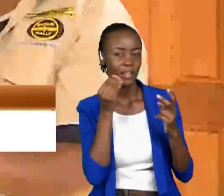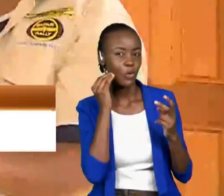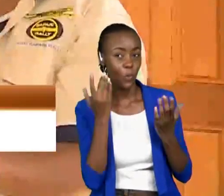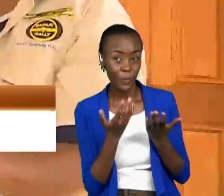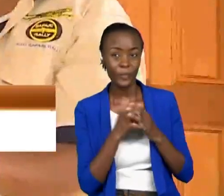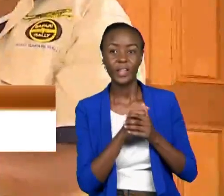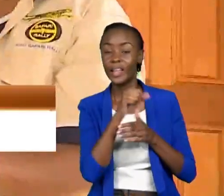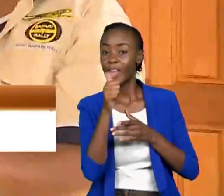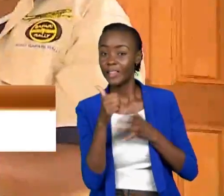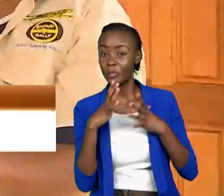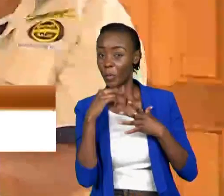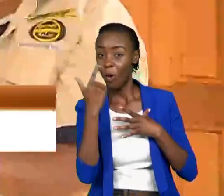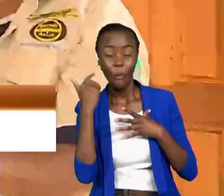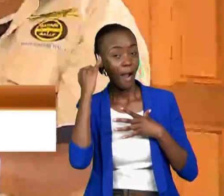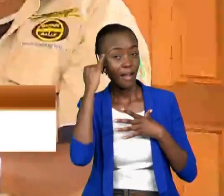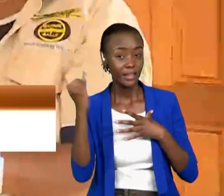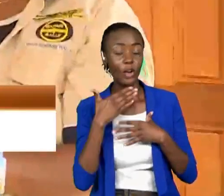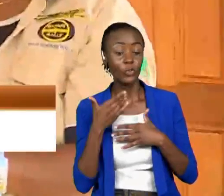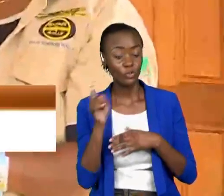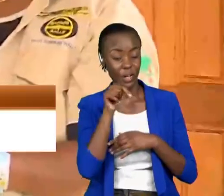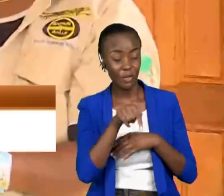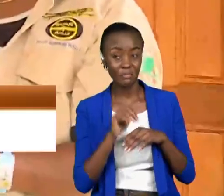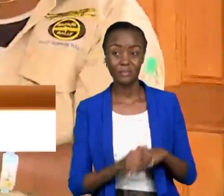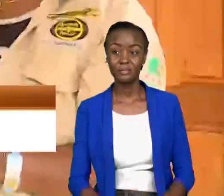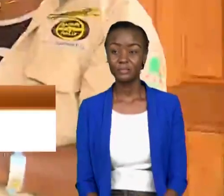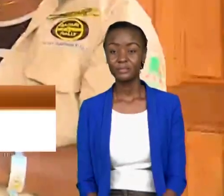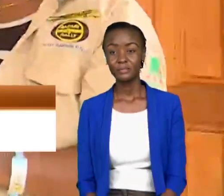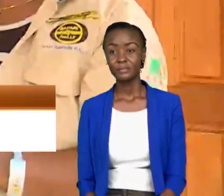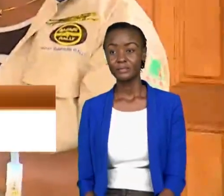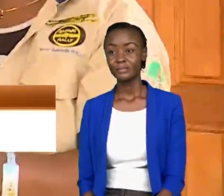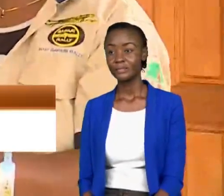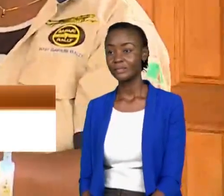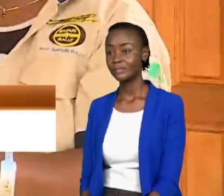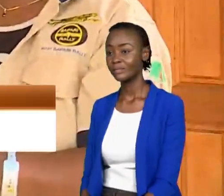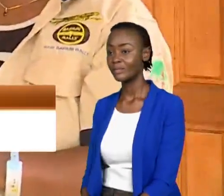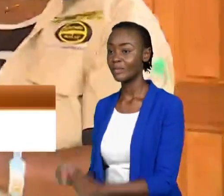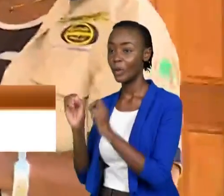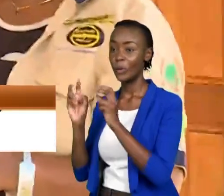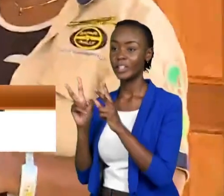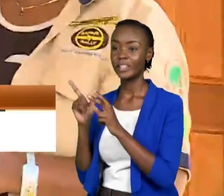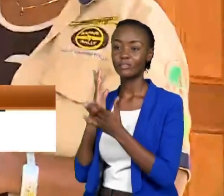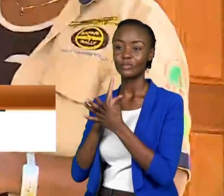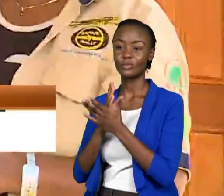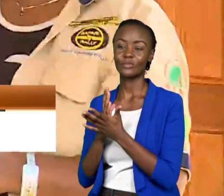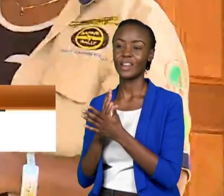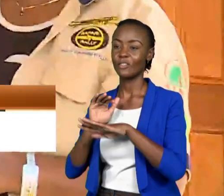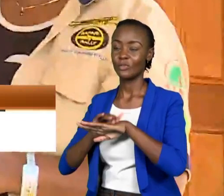pia vile vile wale ambao wanania kukuja huko. What I can say is that it's very exciting.